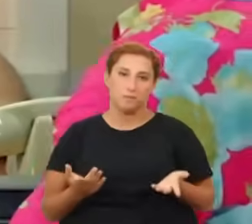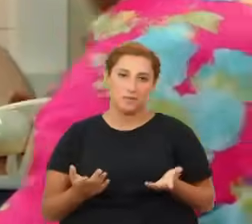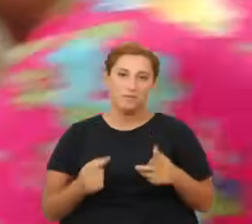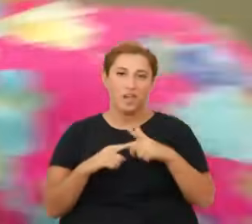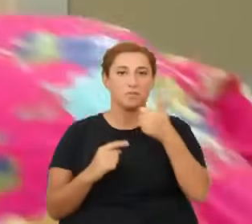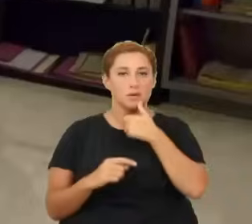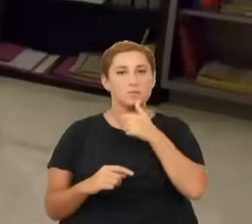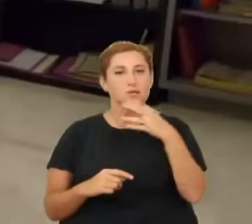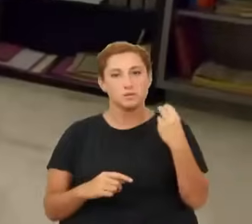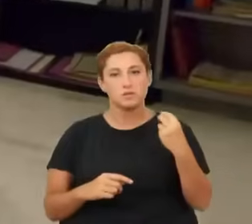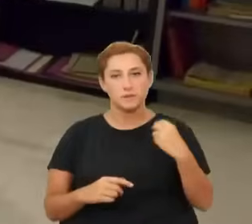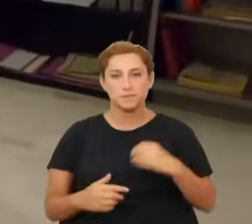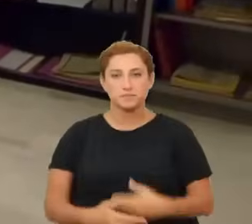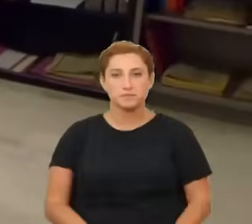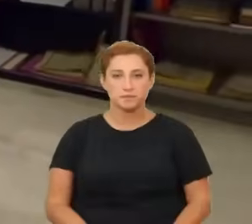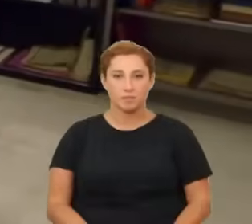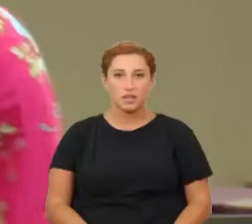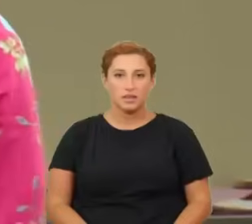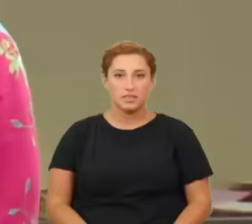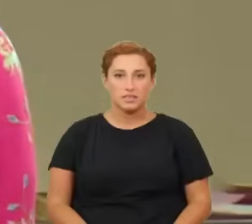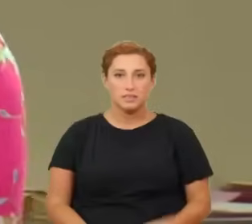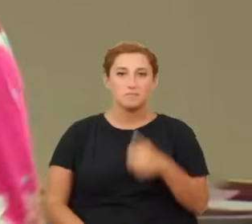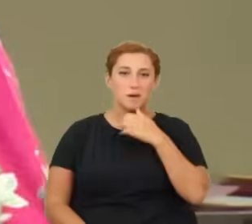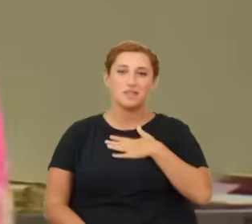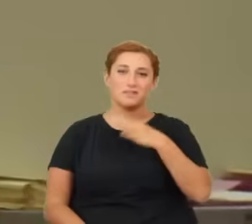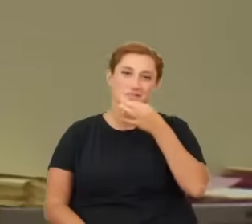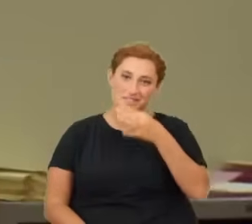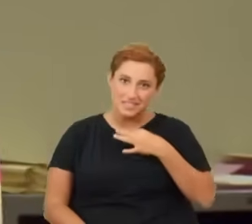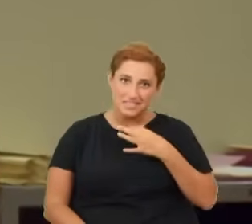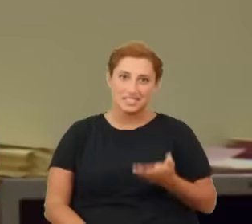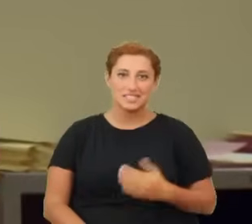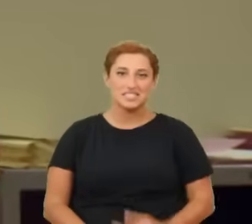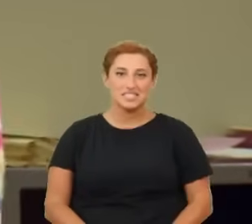babamı. Çok mutluyum, çok mutluyum. Ayağa kalktı. Babacığım müsaadenizle.